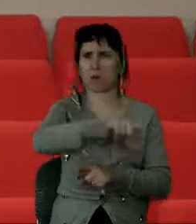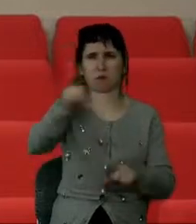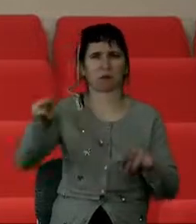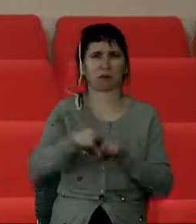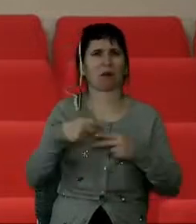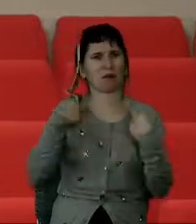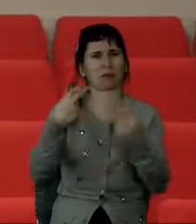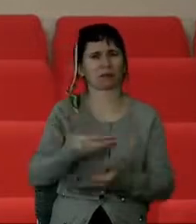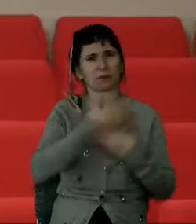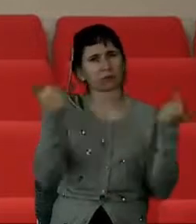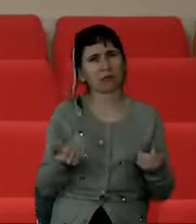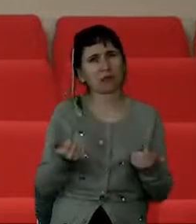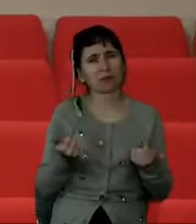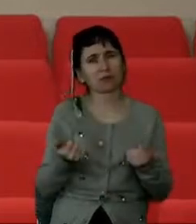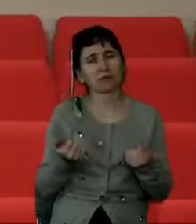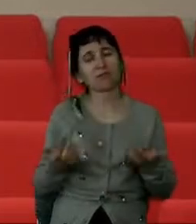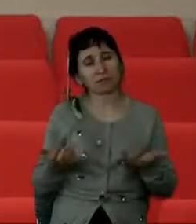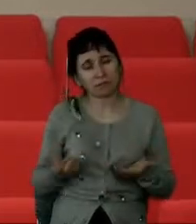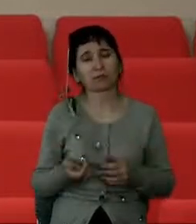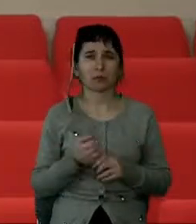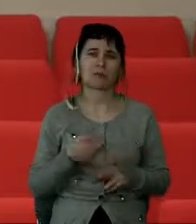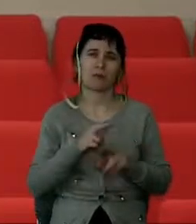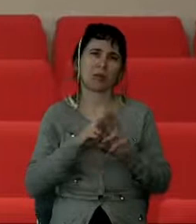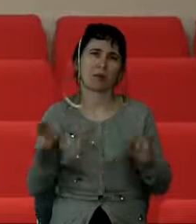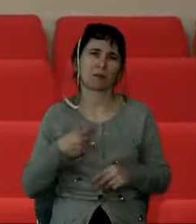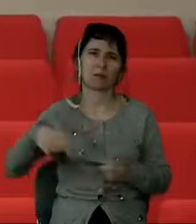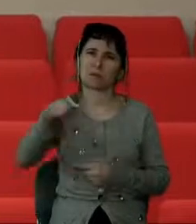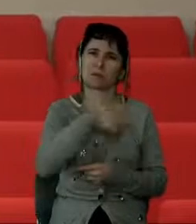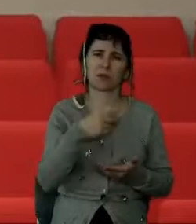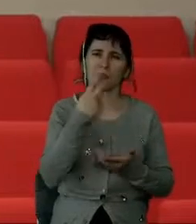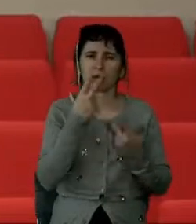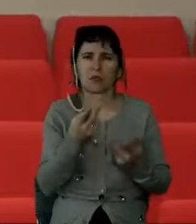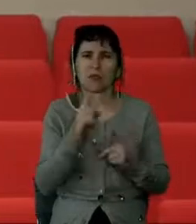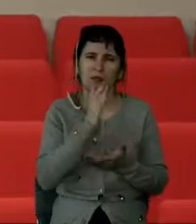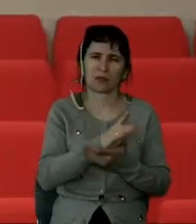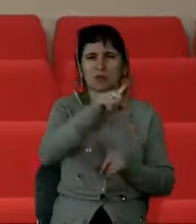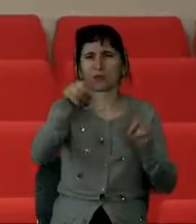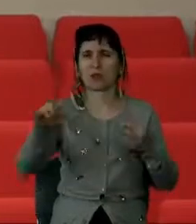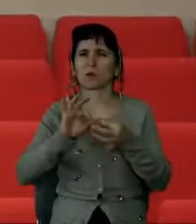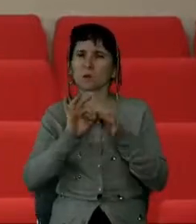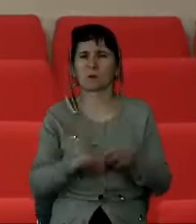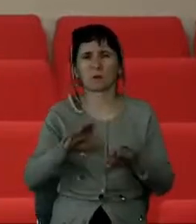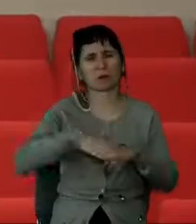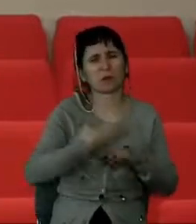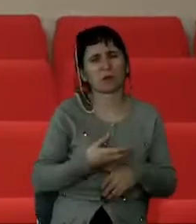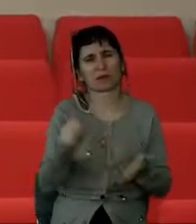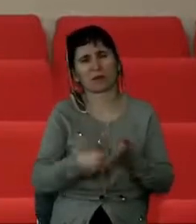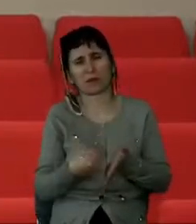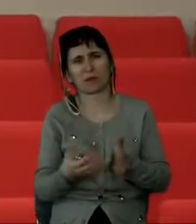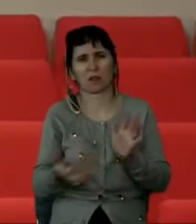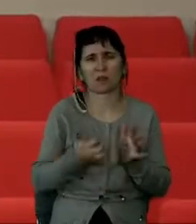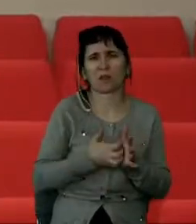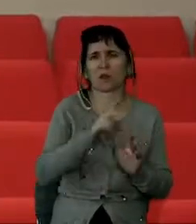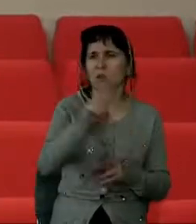має батьків, хтось не має устрою на роботі, хтось не має фінансового достатнього забезпечення. Хтось не має навіть